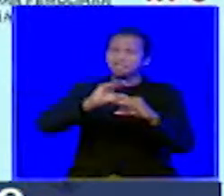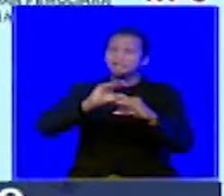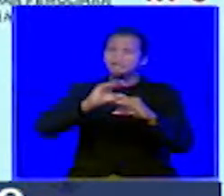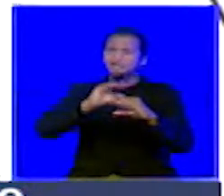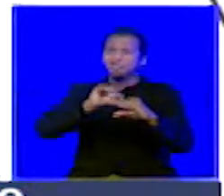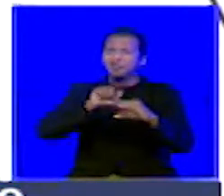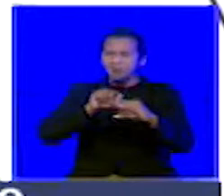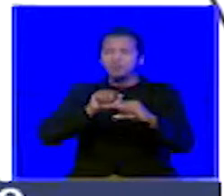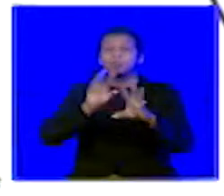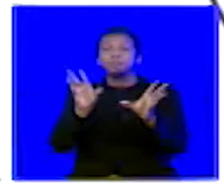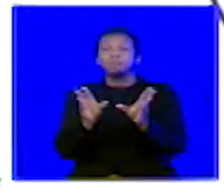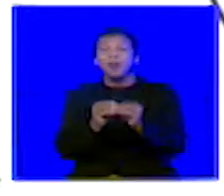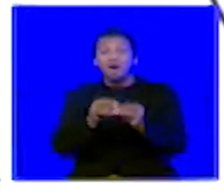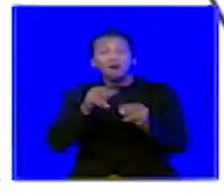Karno.